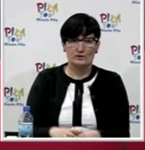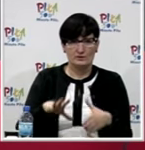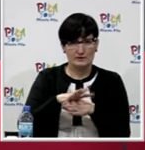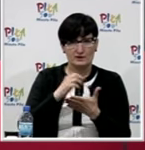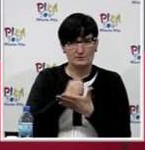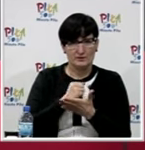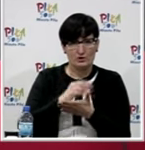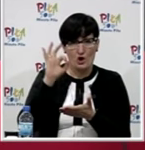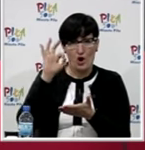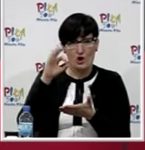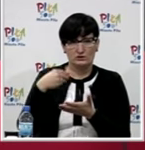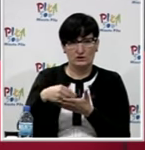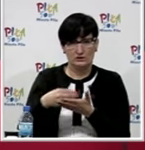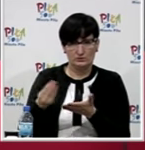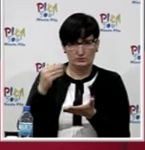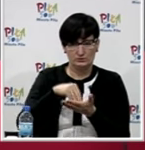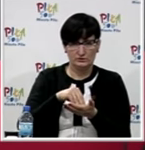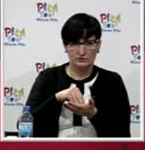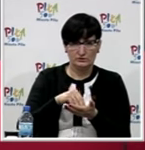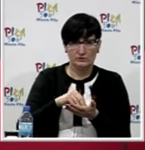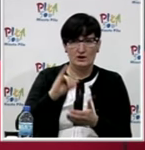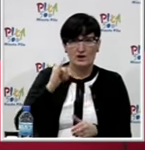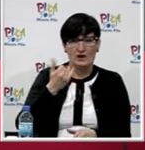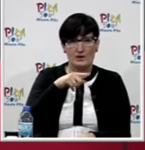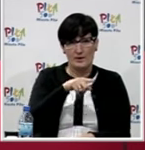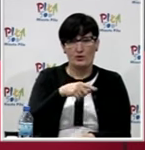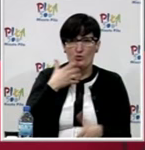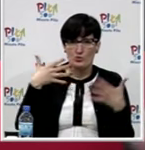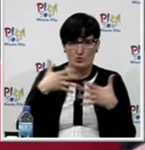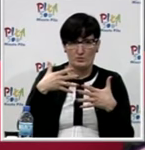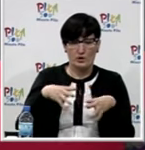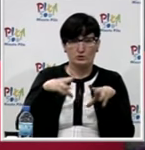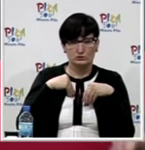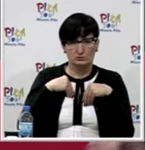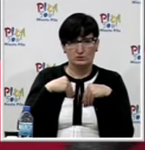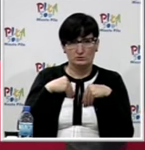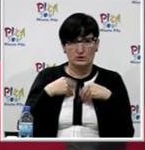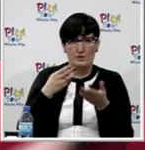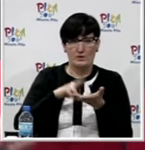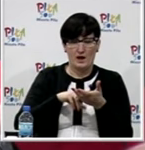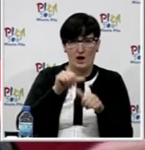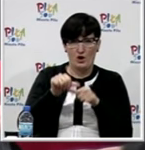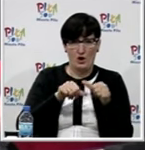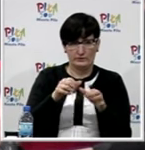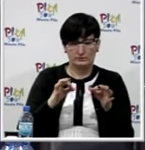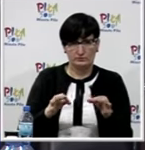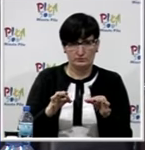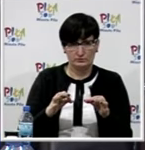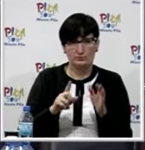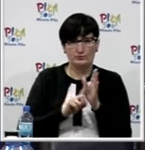dofinansowania, jakie ten klub otrzymał na rok bieżący, wysokości